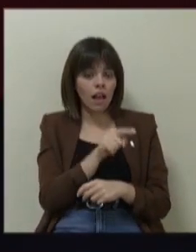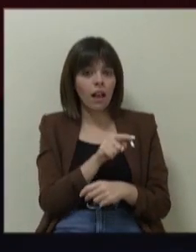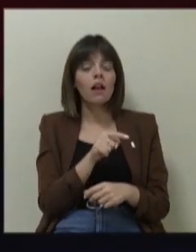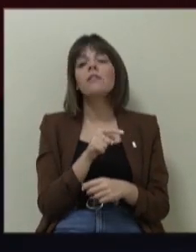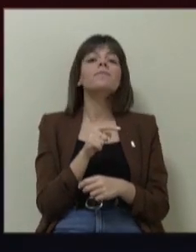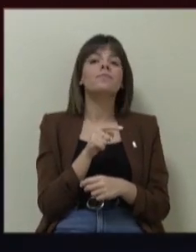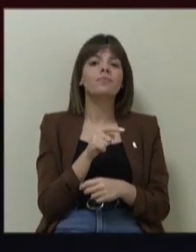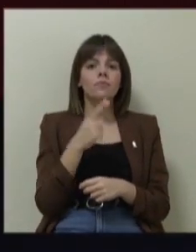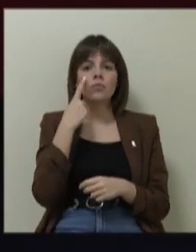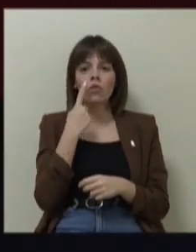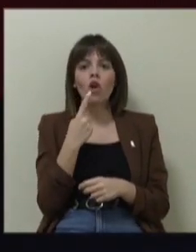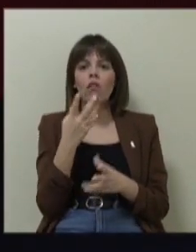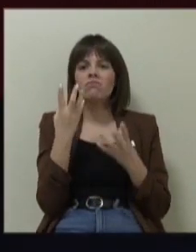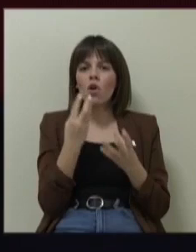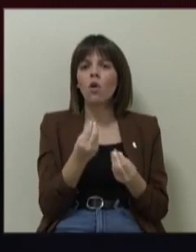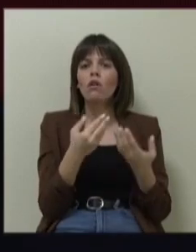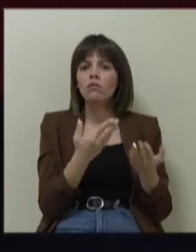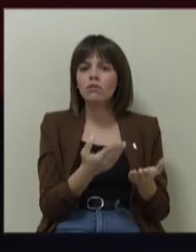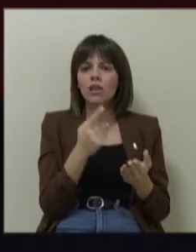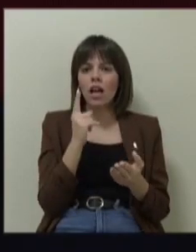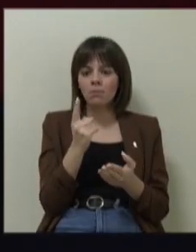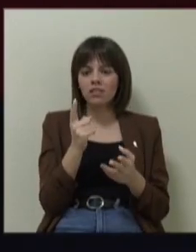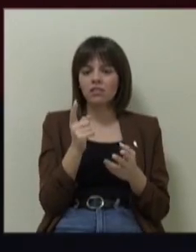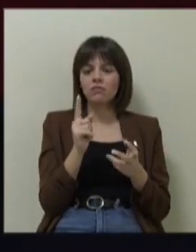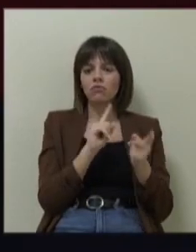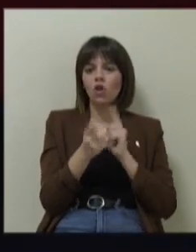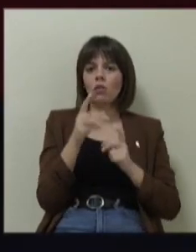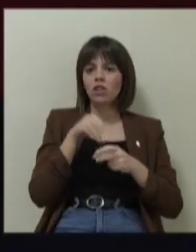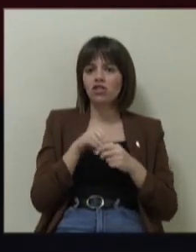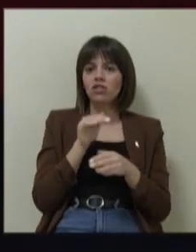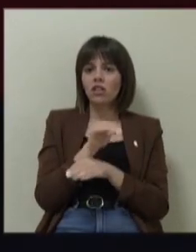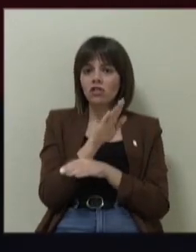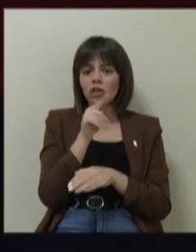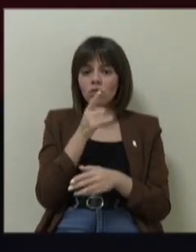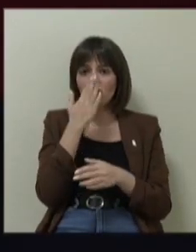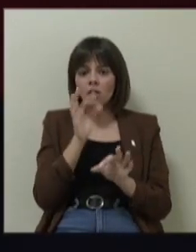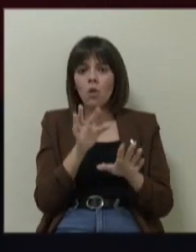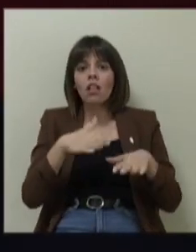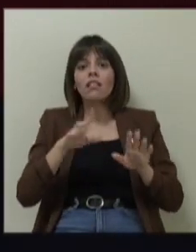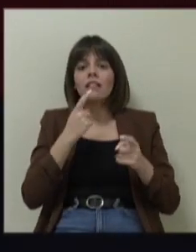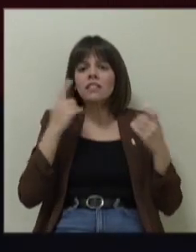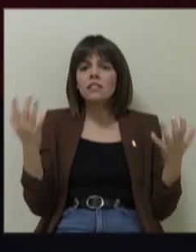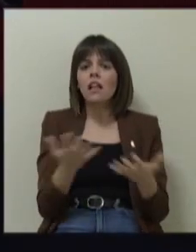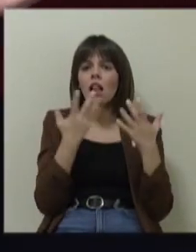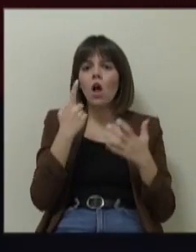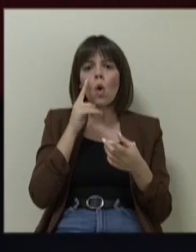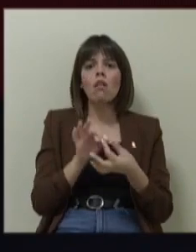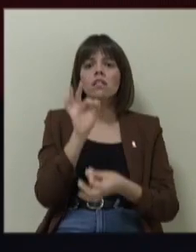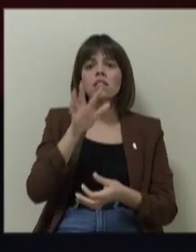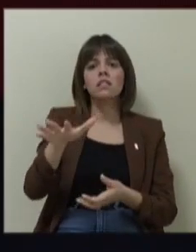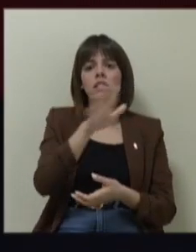bizcilik, kışkırtıldığı bir çağda yaşıyoruz. Bu sadece bu çağa özgü değil, yüzlerce yıldır